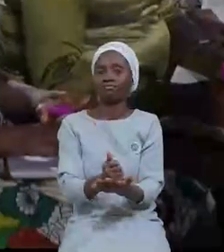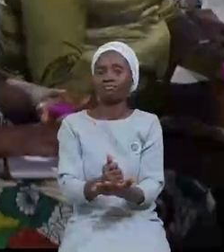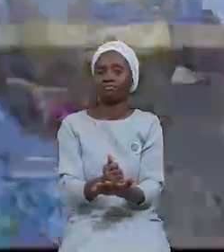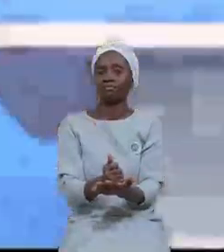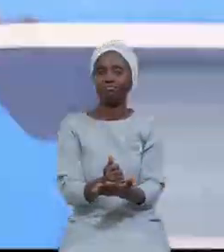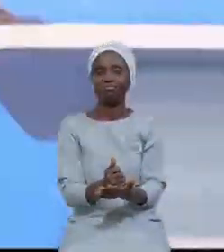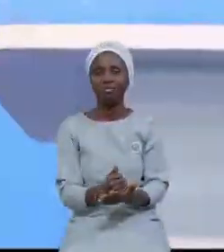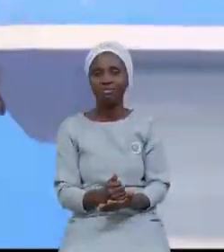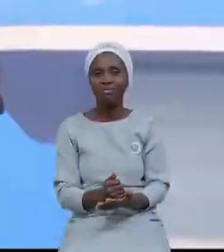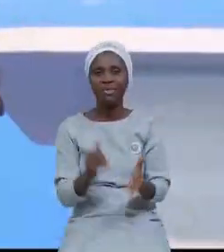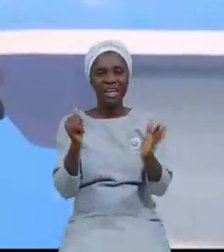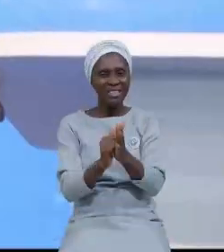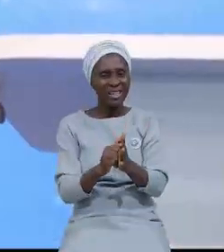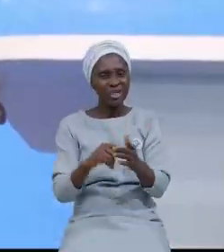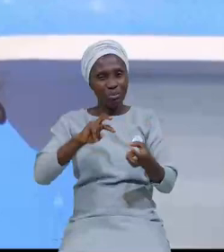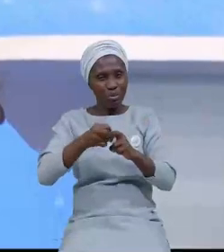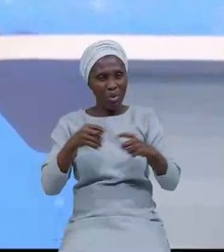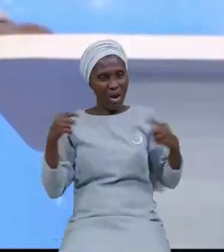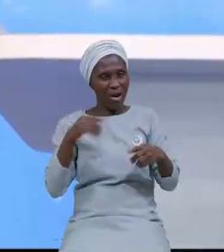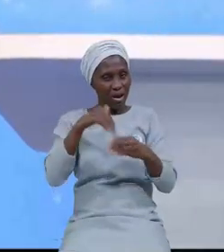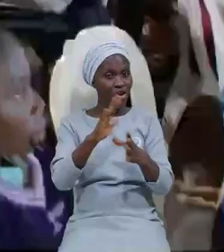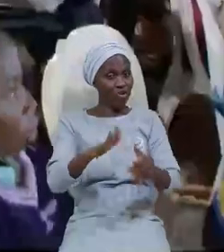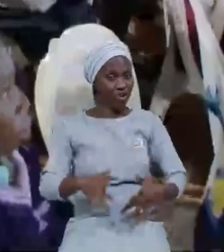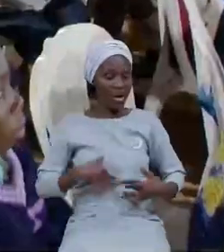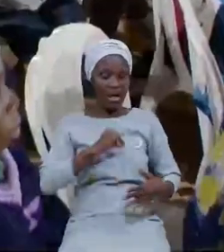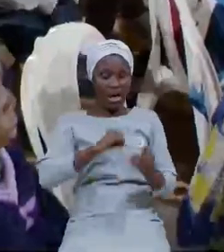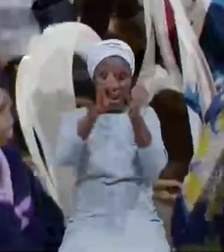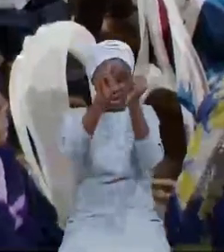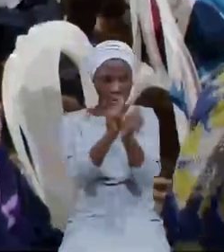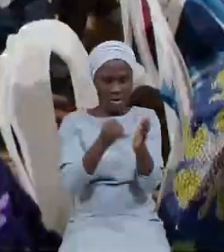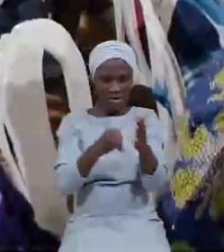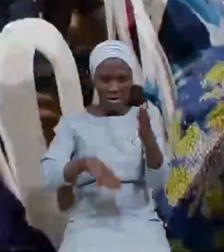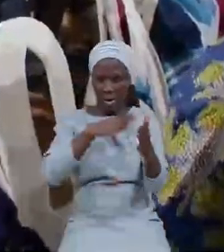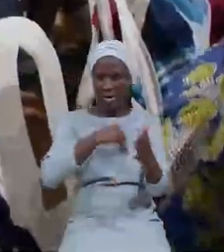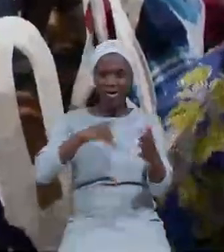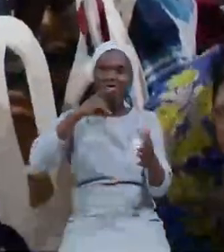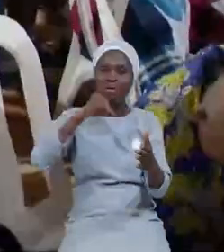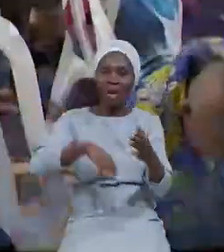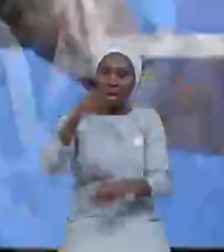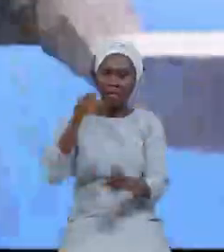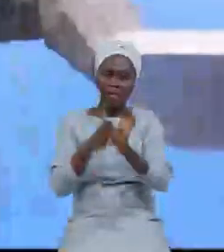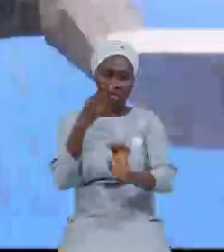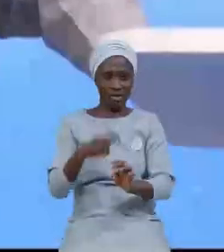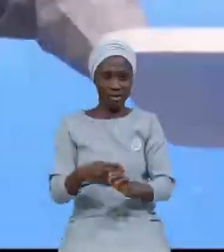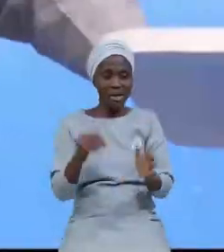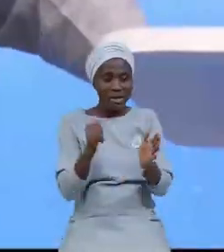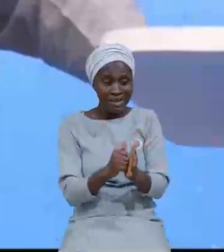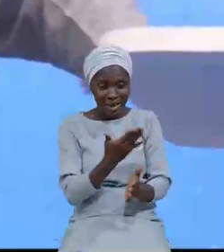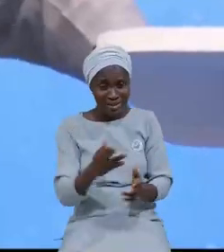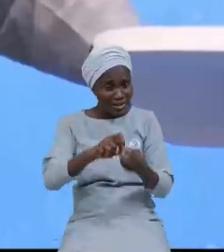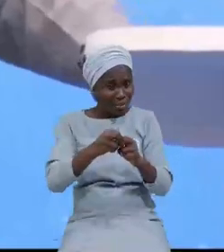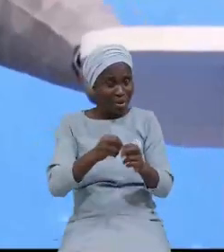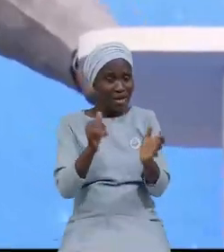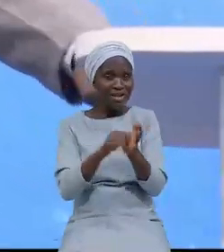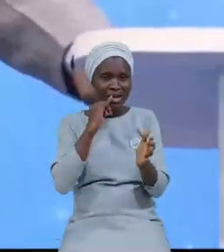ce qui tourment ta vie je le lis et je l'arrache au nom de Jésus cette chose qui